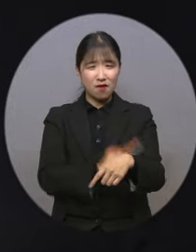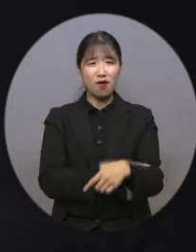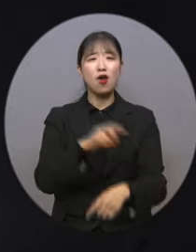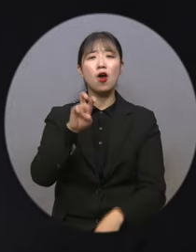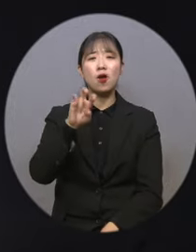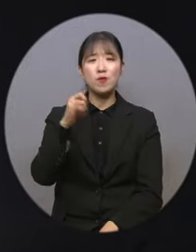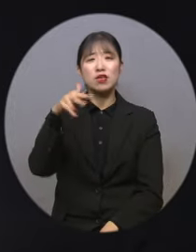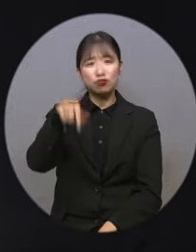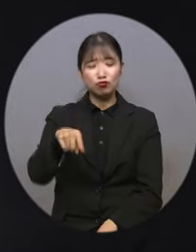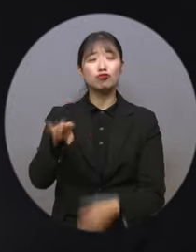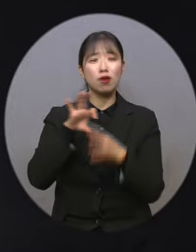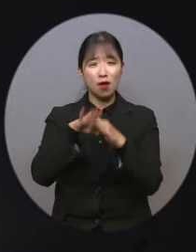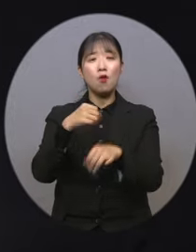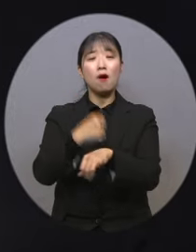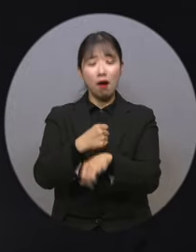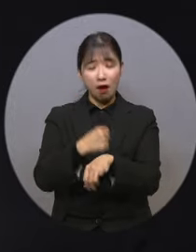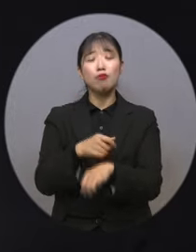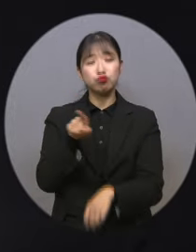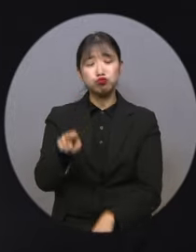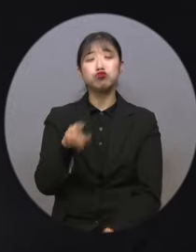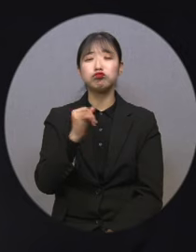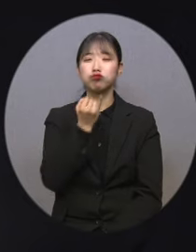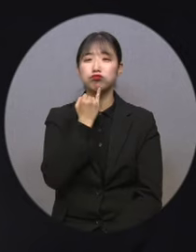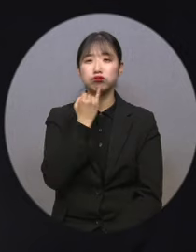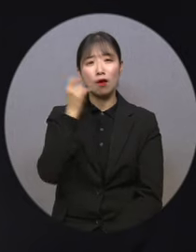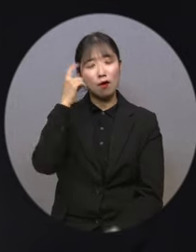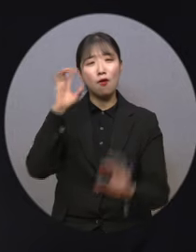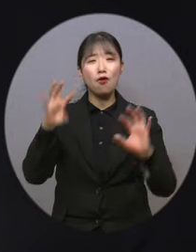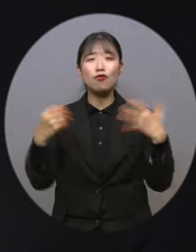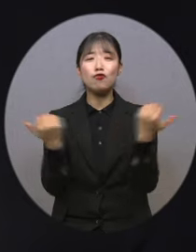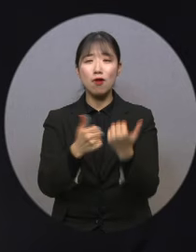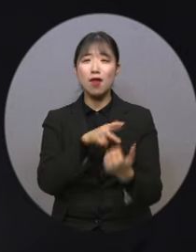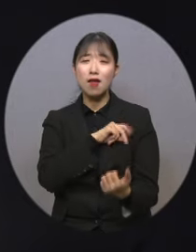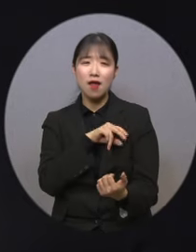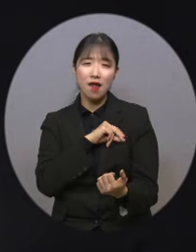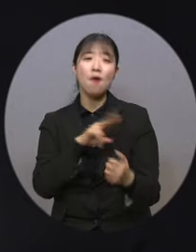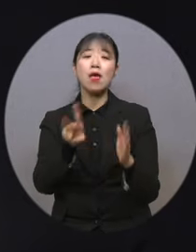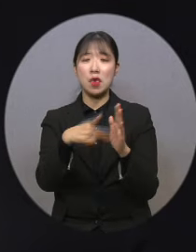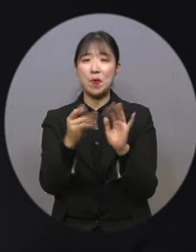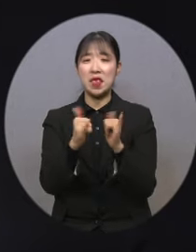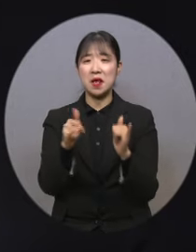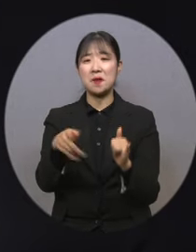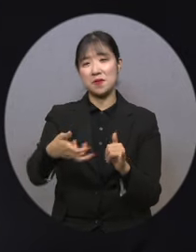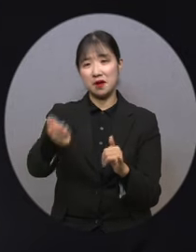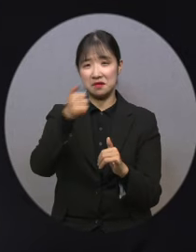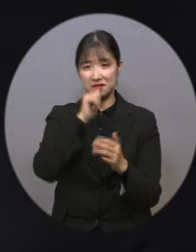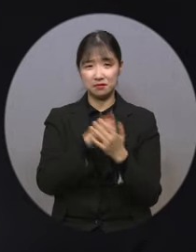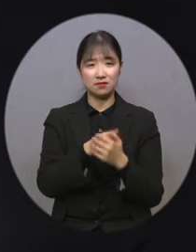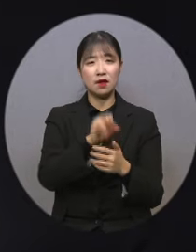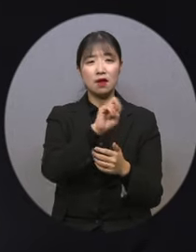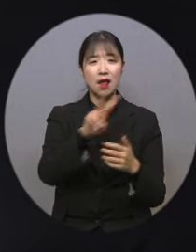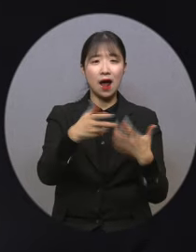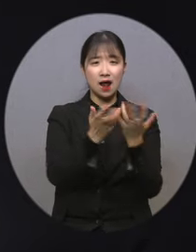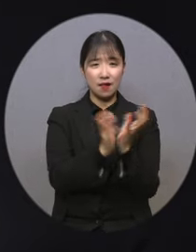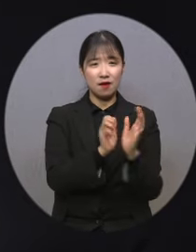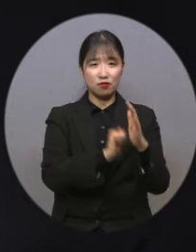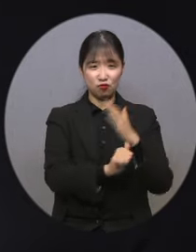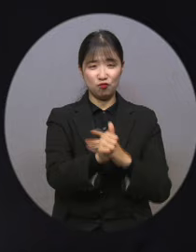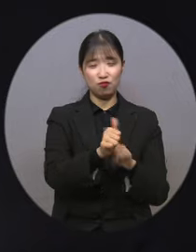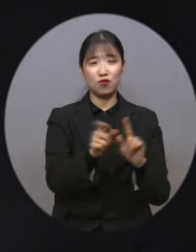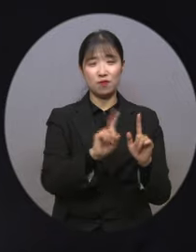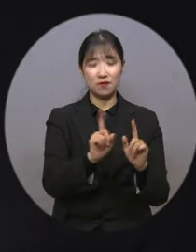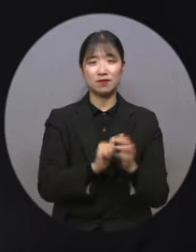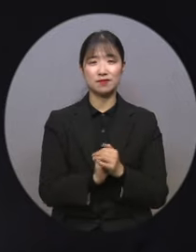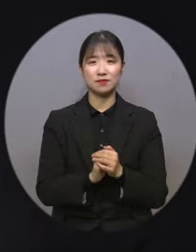해달라는 일리가 있어 국회의원 면이 있으니까 그러면 야당의 지금 후보가 뭐라 뭐냐면